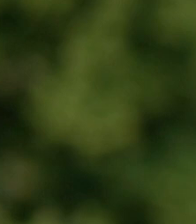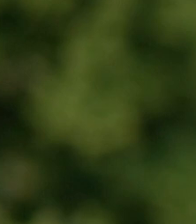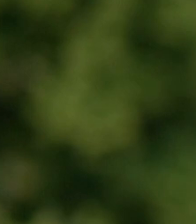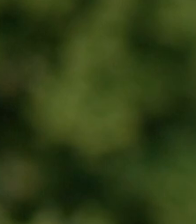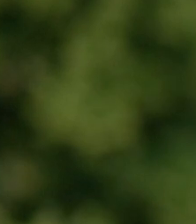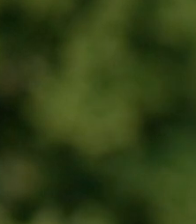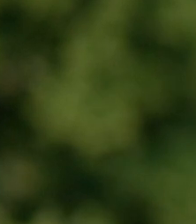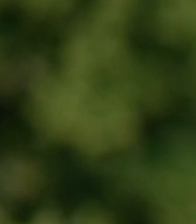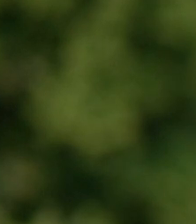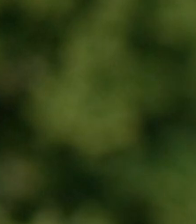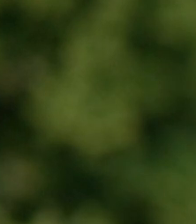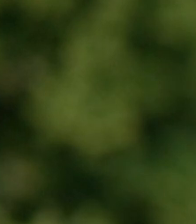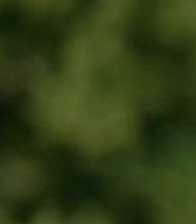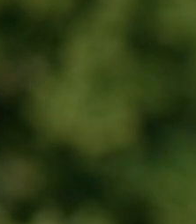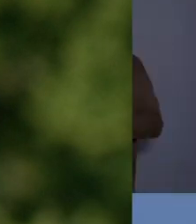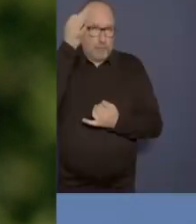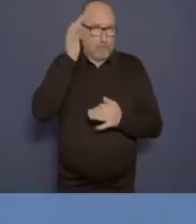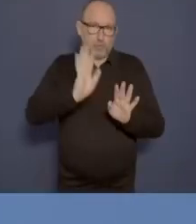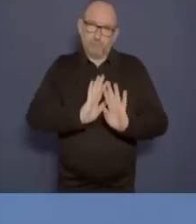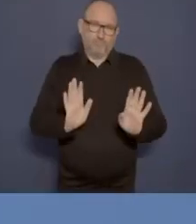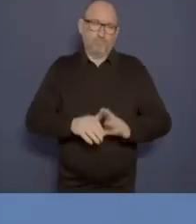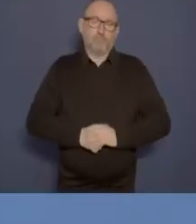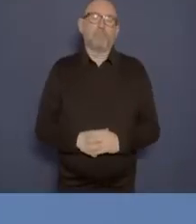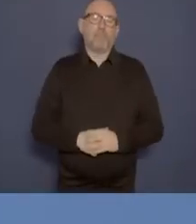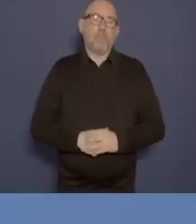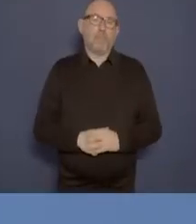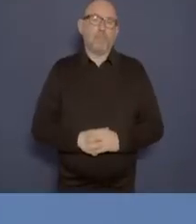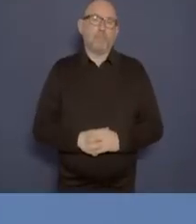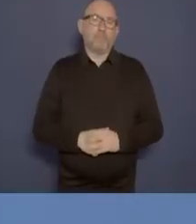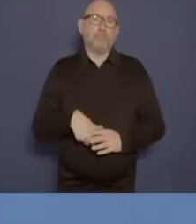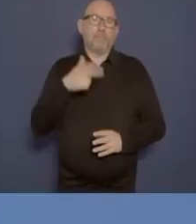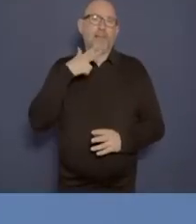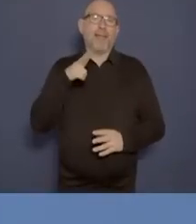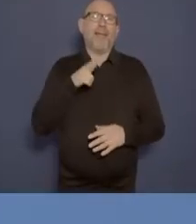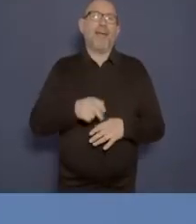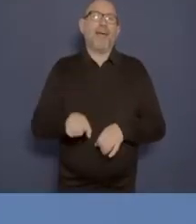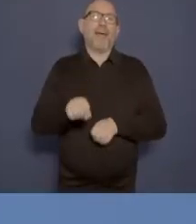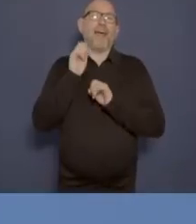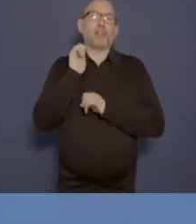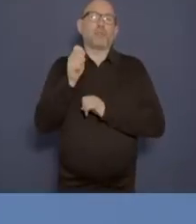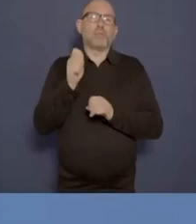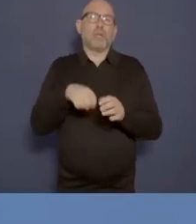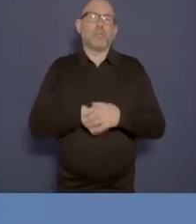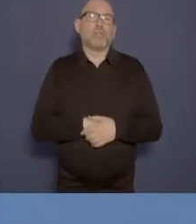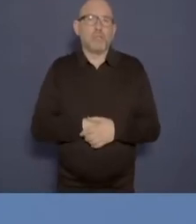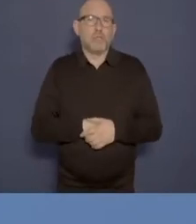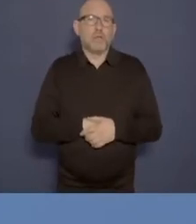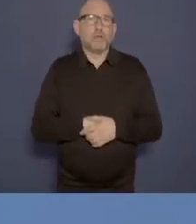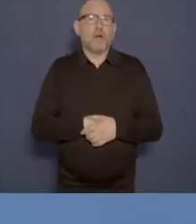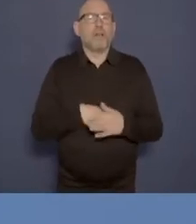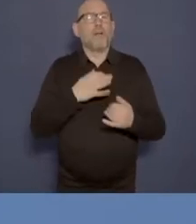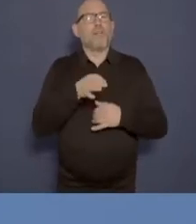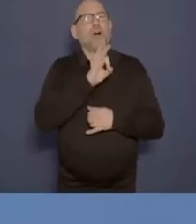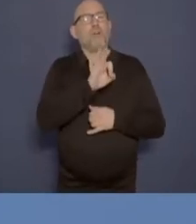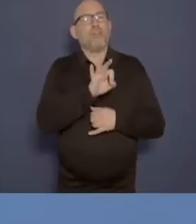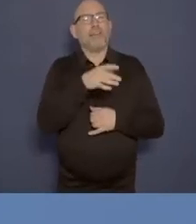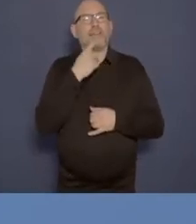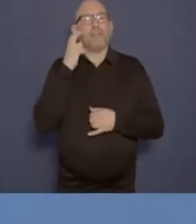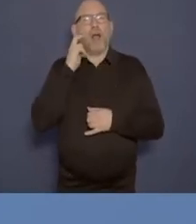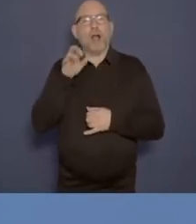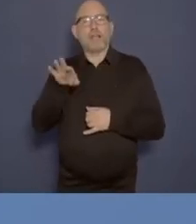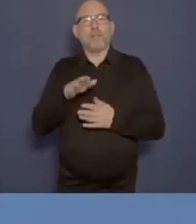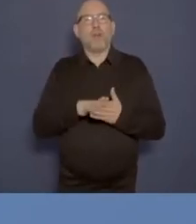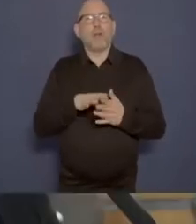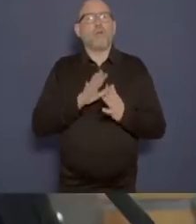gesagt, die Nicht-Antwort. Schauen Sie sich das hier an. Herr Reitschuster. Eine Frage an Frau Fietz und an Herrn Alter,